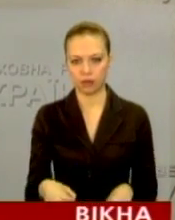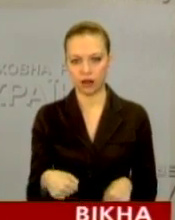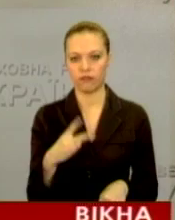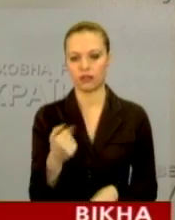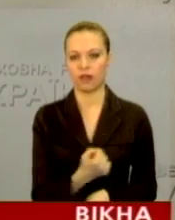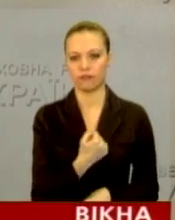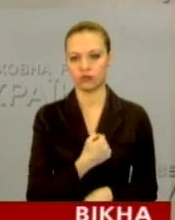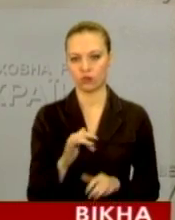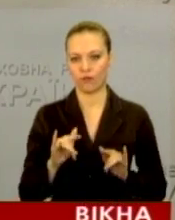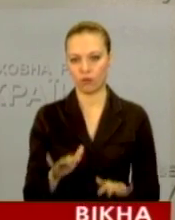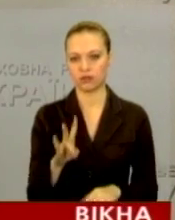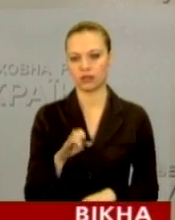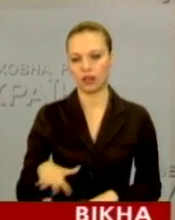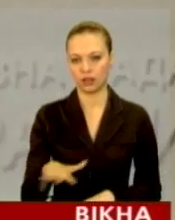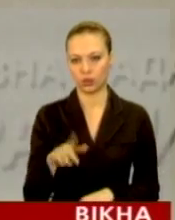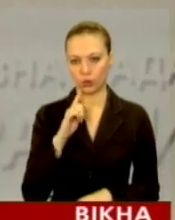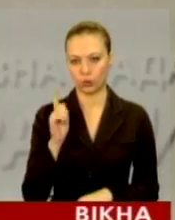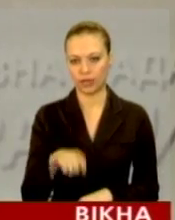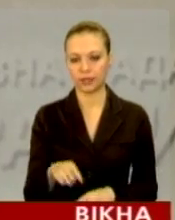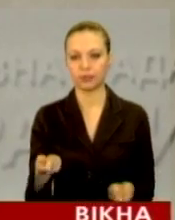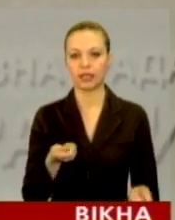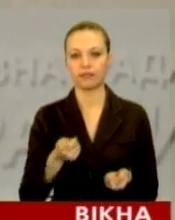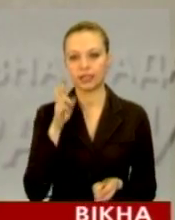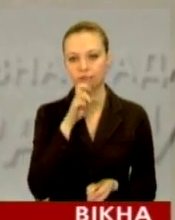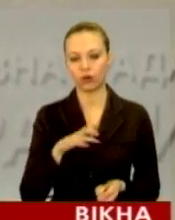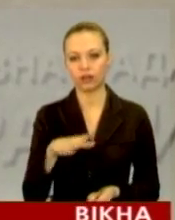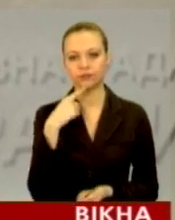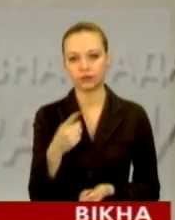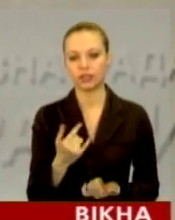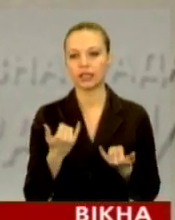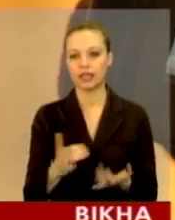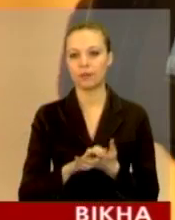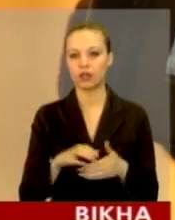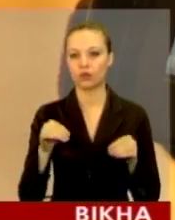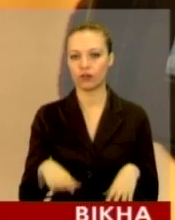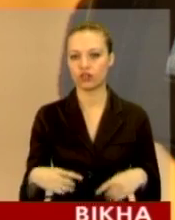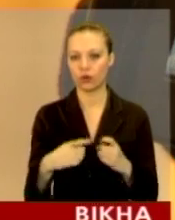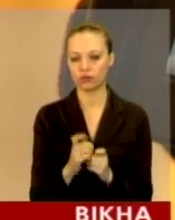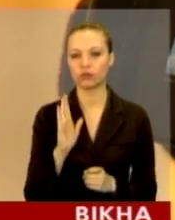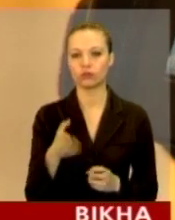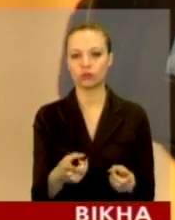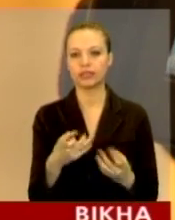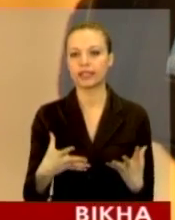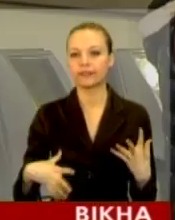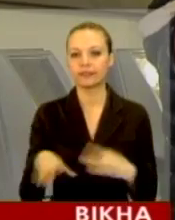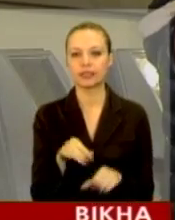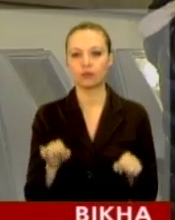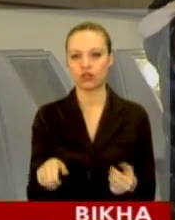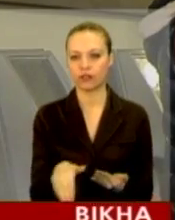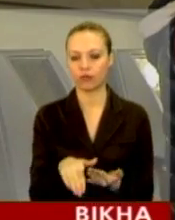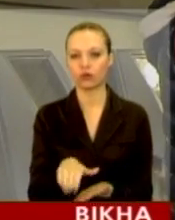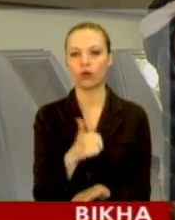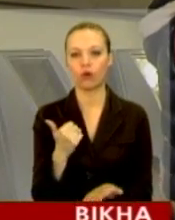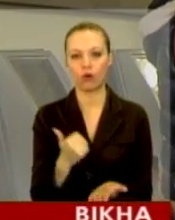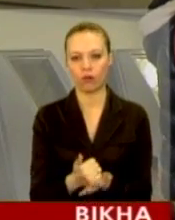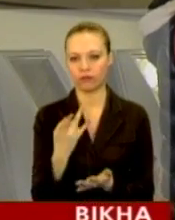на військову операцію на території України. Керівництво країни наголошує, для мирного вирішення конфлікту будуть задіяні всі можливі методи. Головне